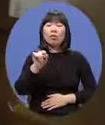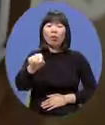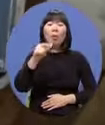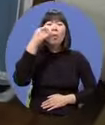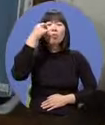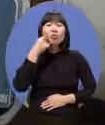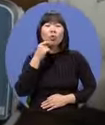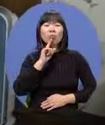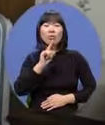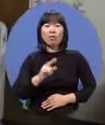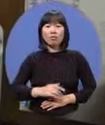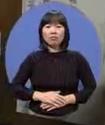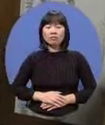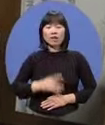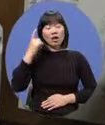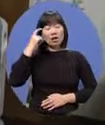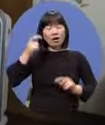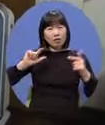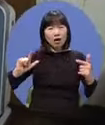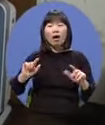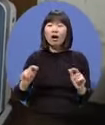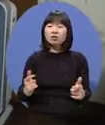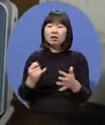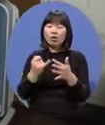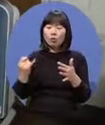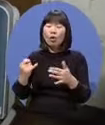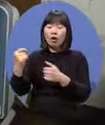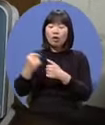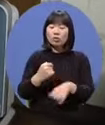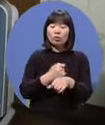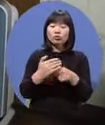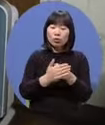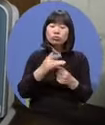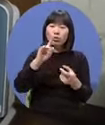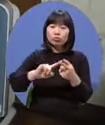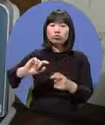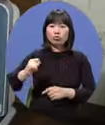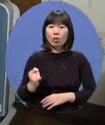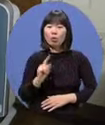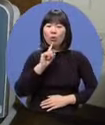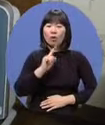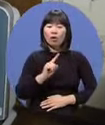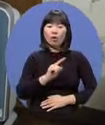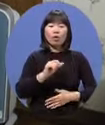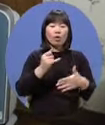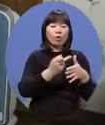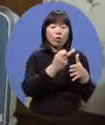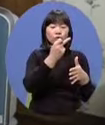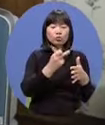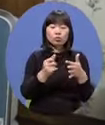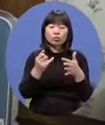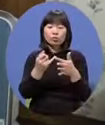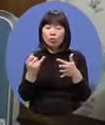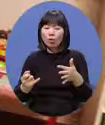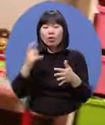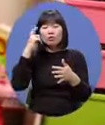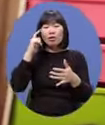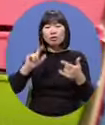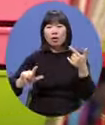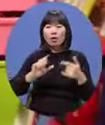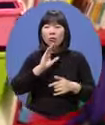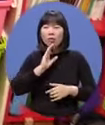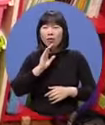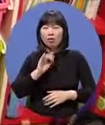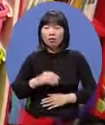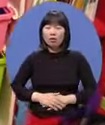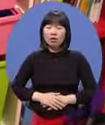물어. 생각이 다른 거지. 아니야, 자기가 하라고 해서 내가 하는 거야. 왜 네 생각과 틀린 거잖아, 윤석아. 내가